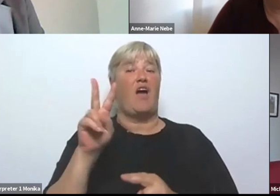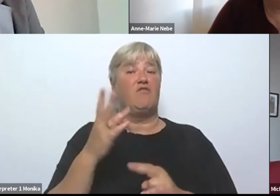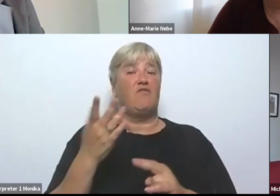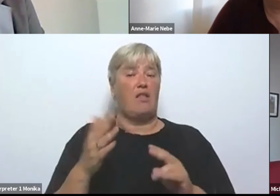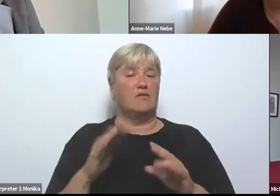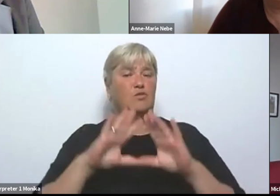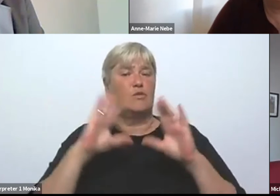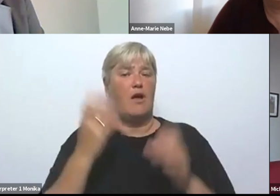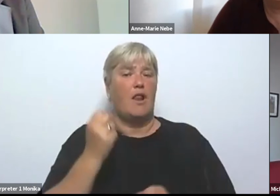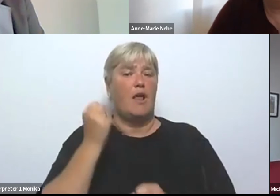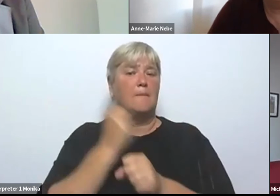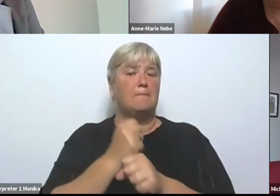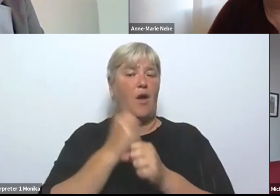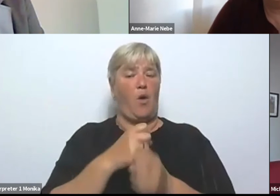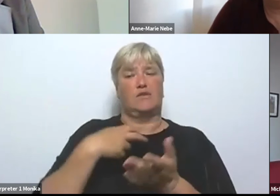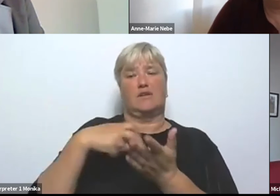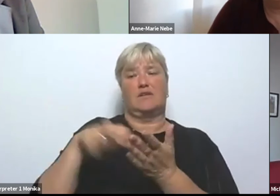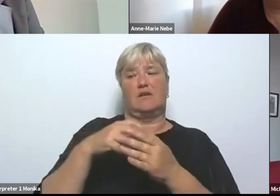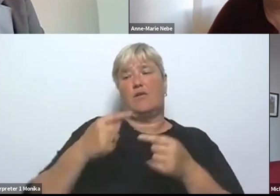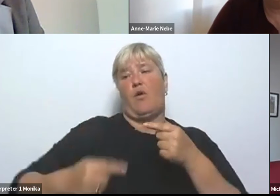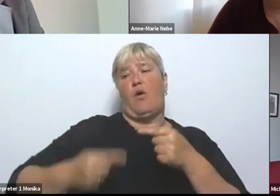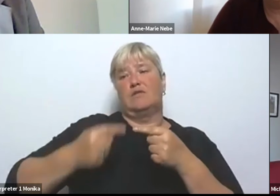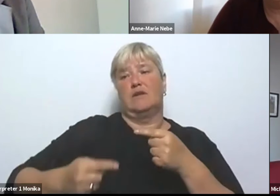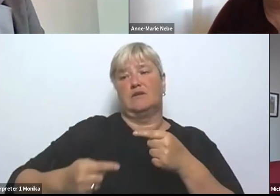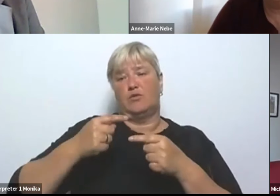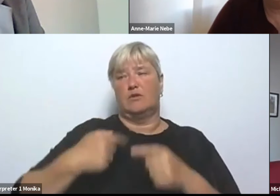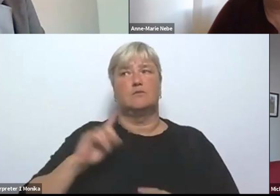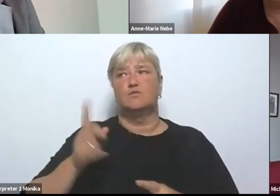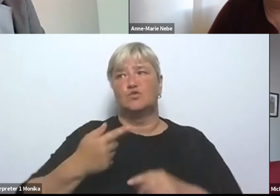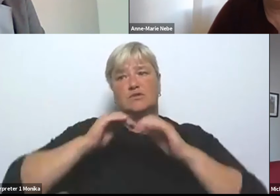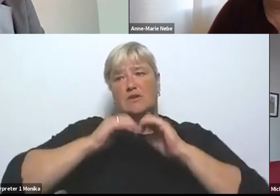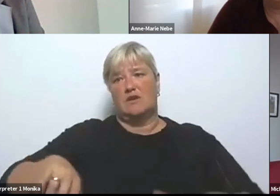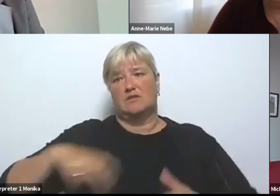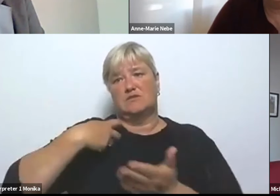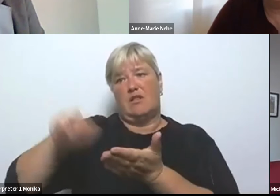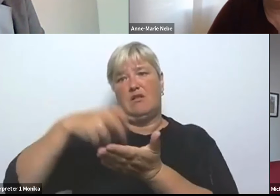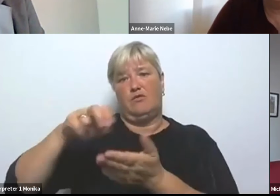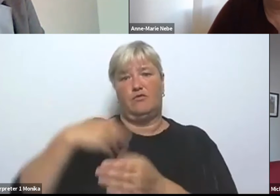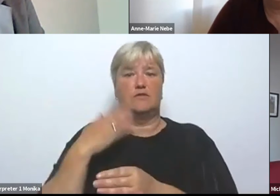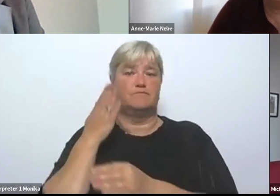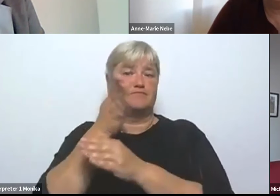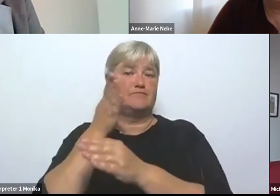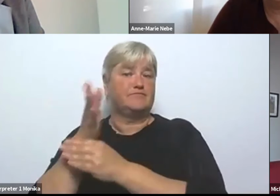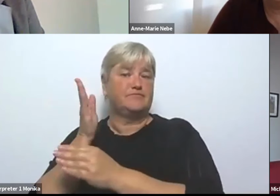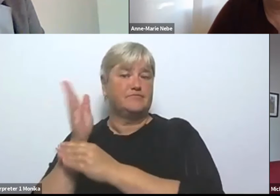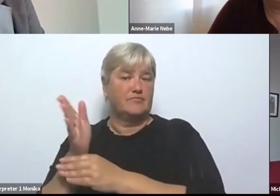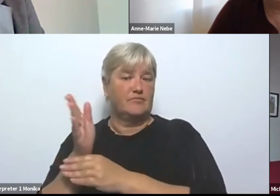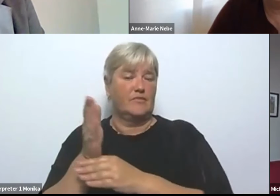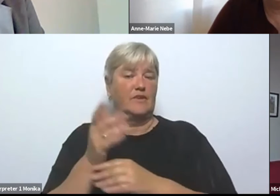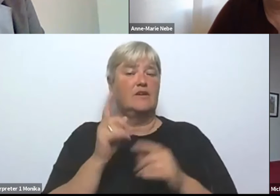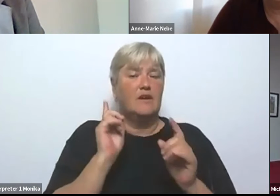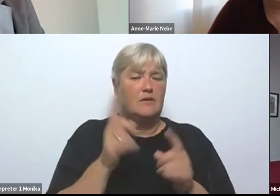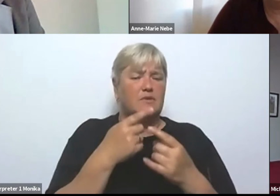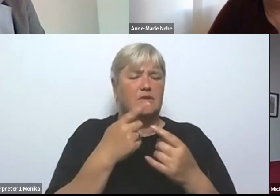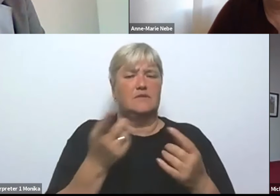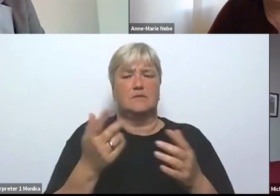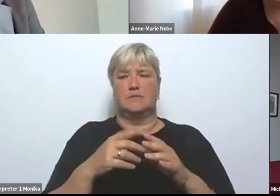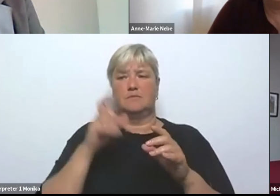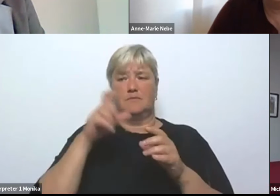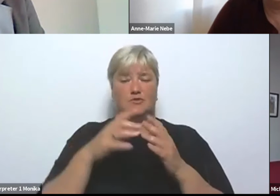ganzen Behördengänge online machen und müssen nicht mehr irgendwo hingehen. Und diese Menge an Menschen, das hat Michael heute Morgen auch gesagt, wird immer, immer größer.